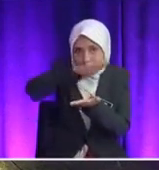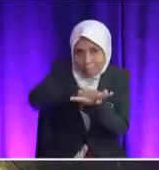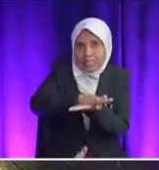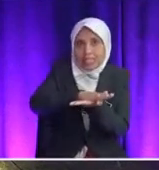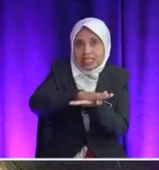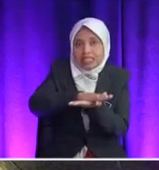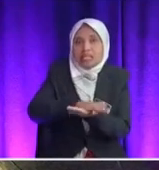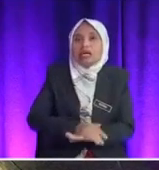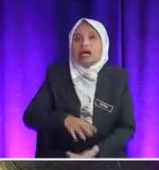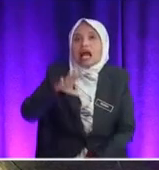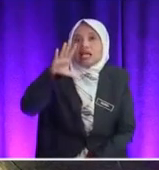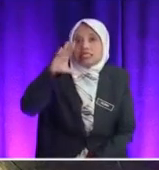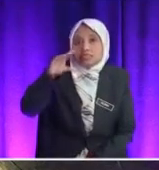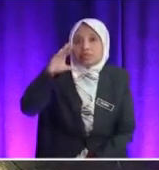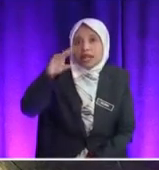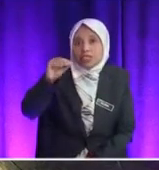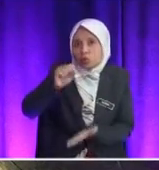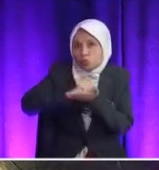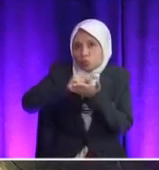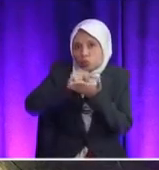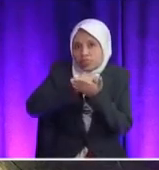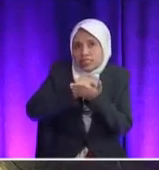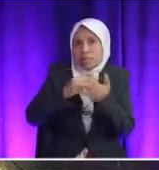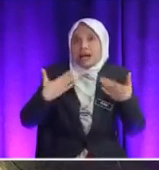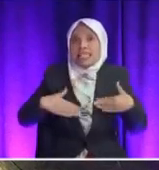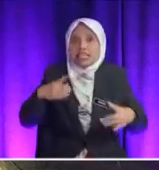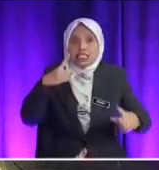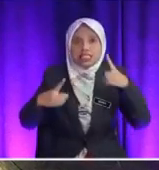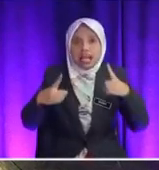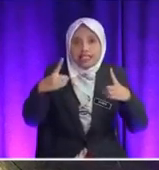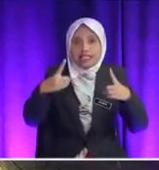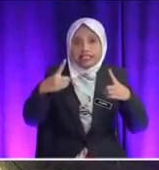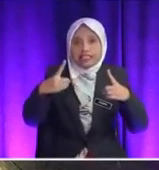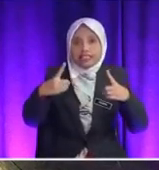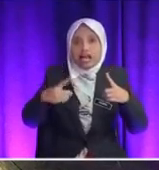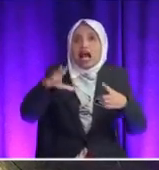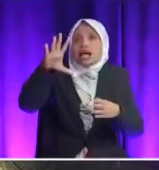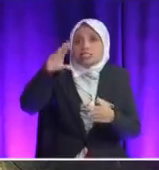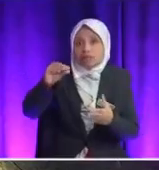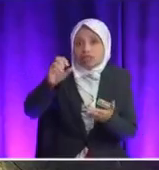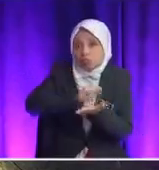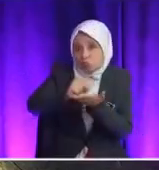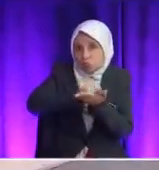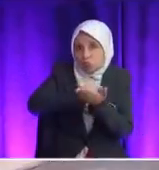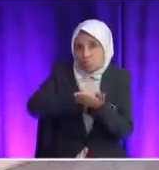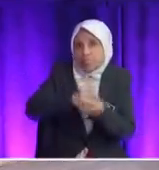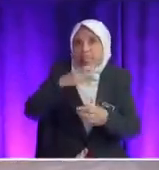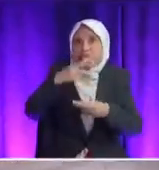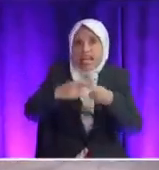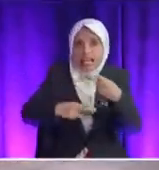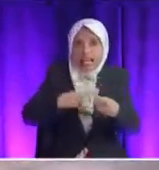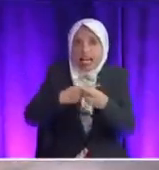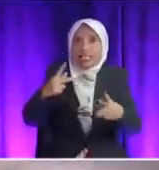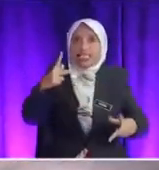span cuci bandage berat ini di hotel span cuci They're ini dia oke saya betul-betul